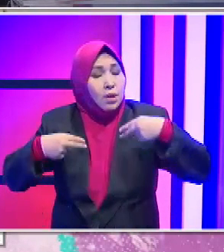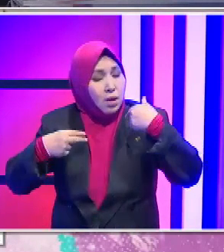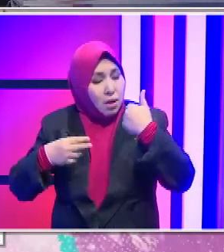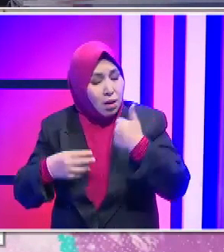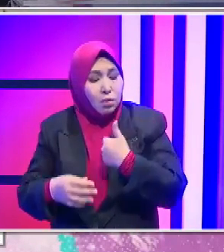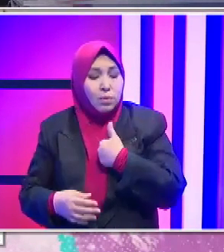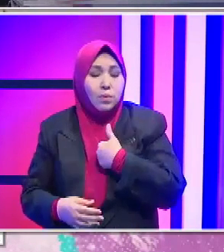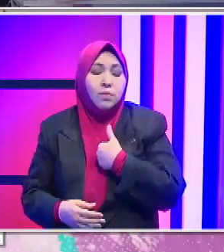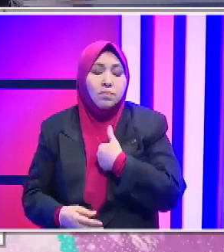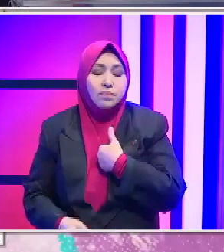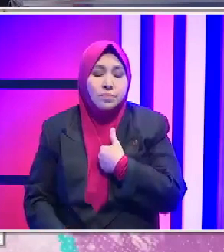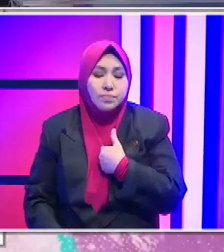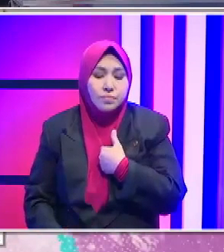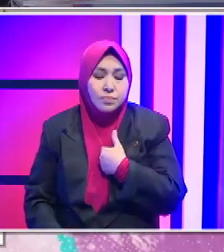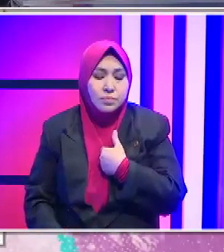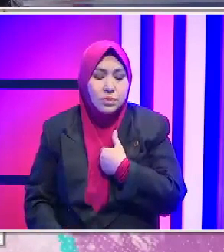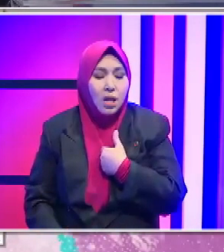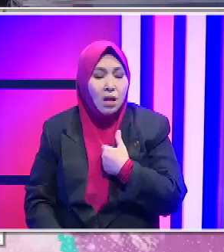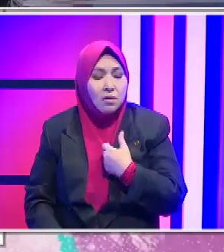يحيين